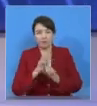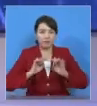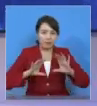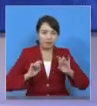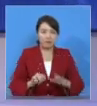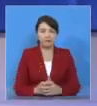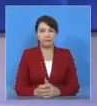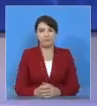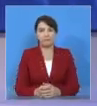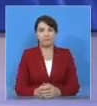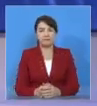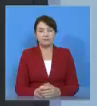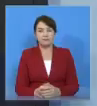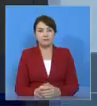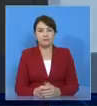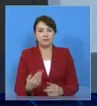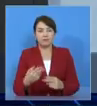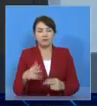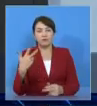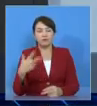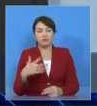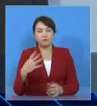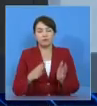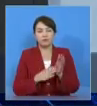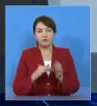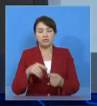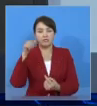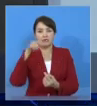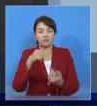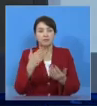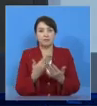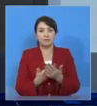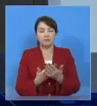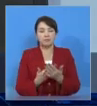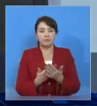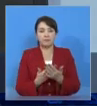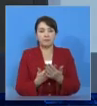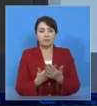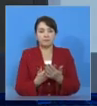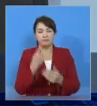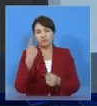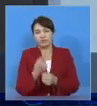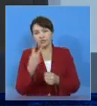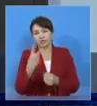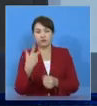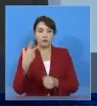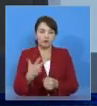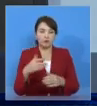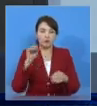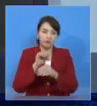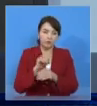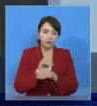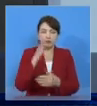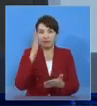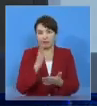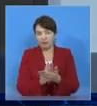Кенчебай тарқатсын. Осы 39-шы қаулыға сәйкес, оның бірінші, екінші, үшінші қосымшалары